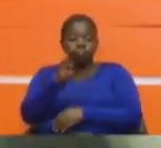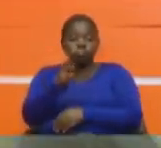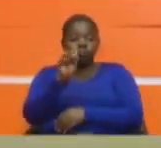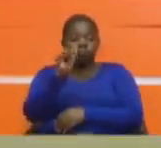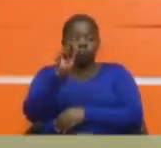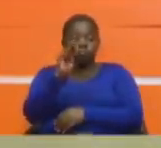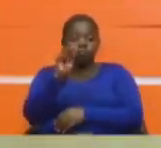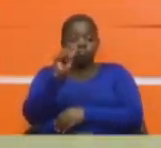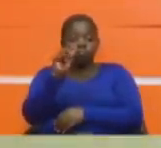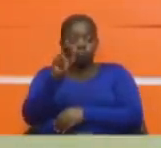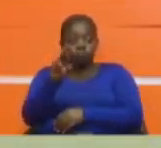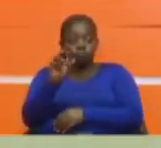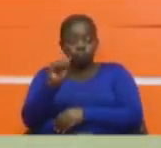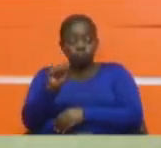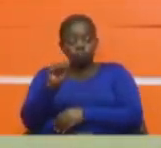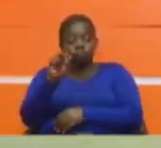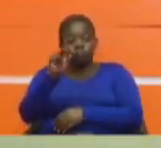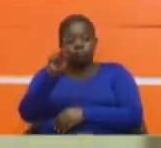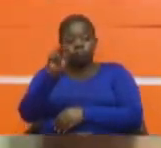Kaija